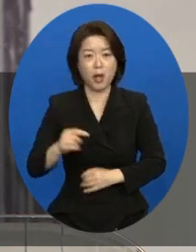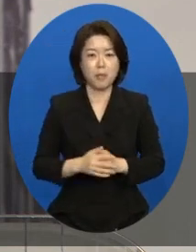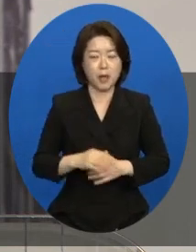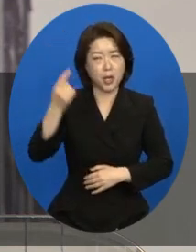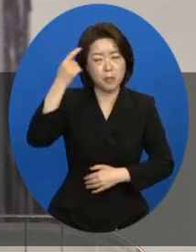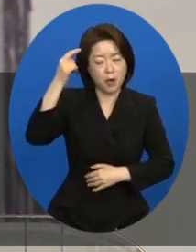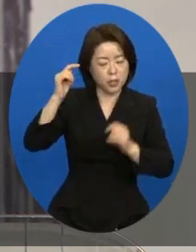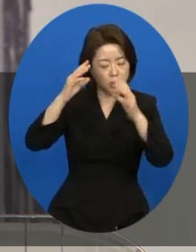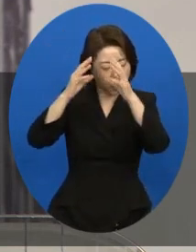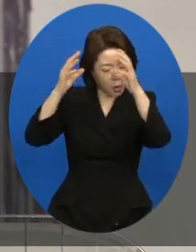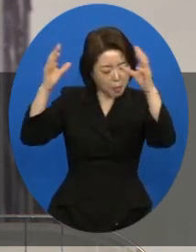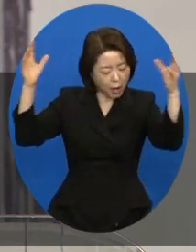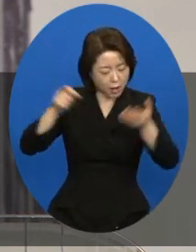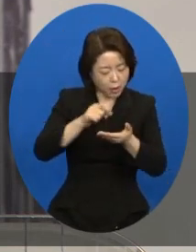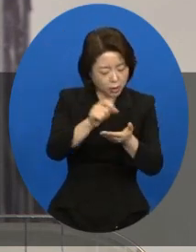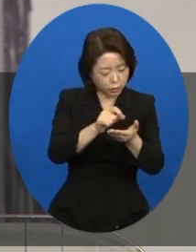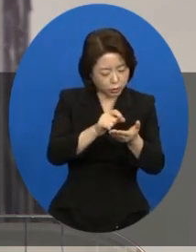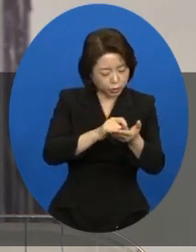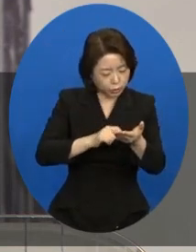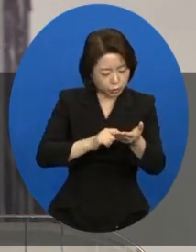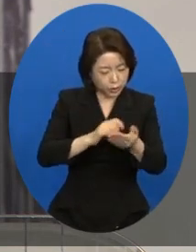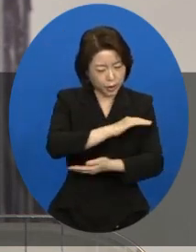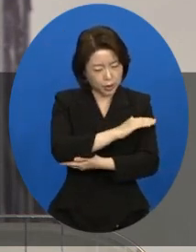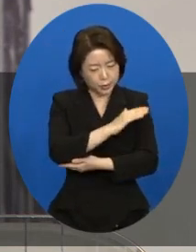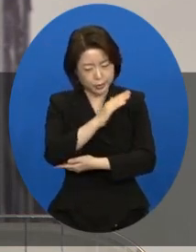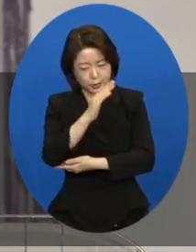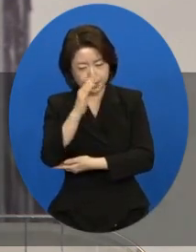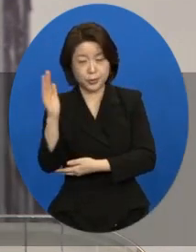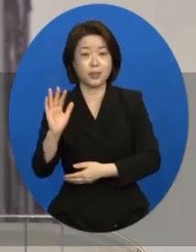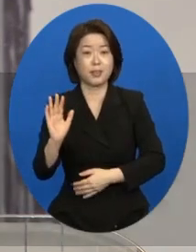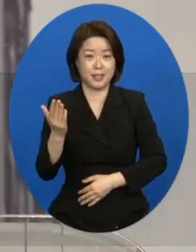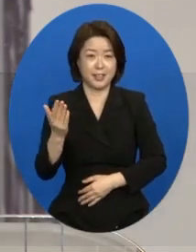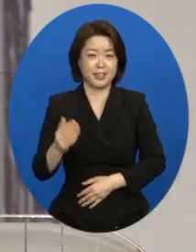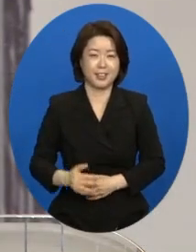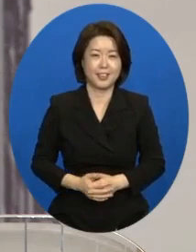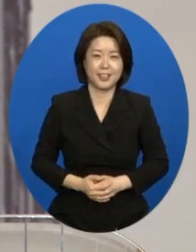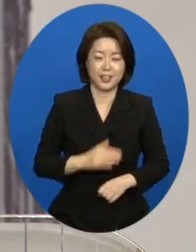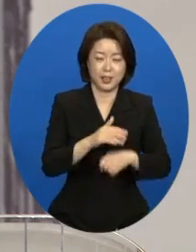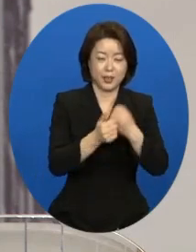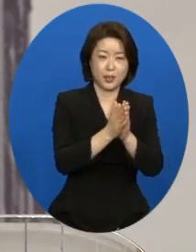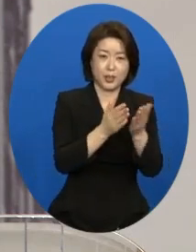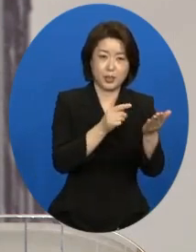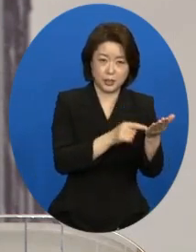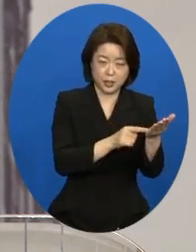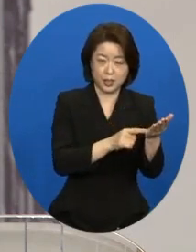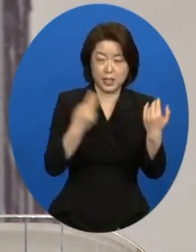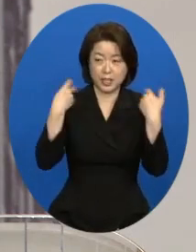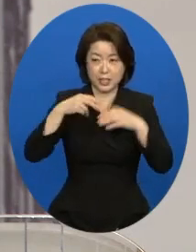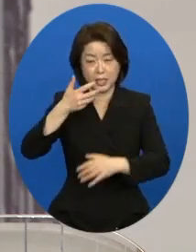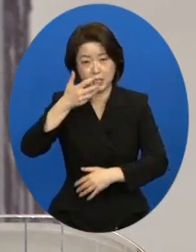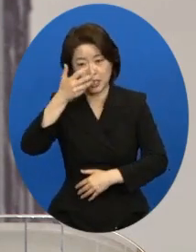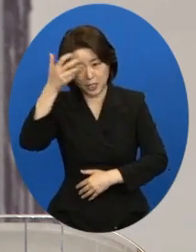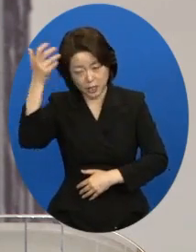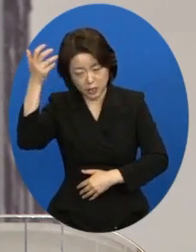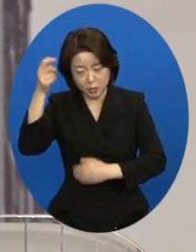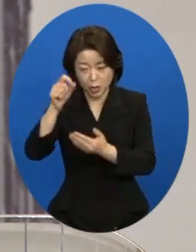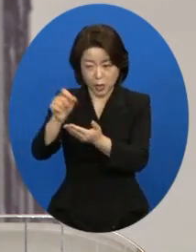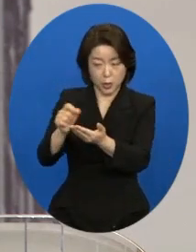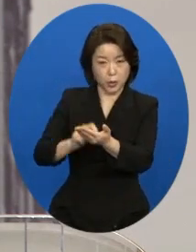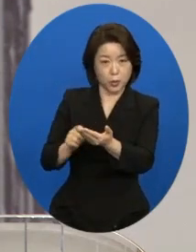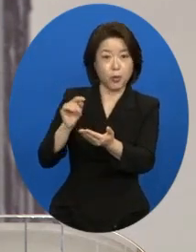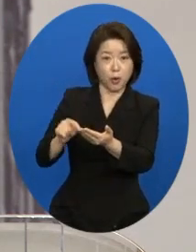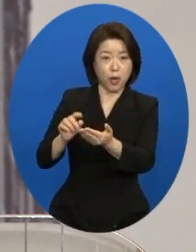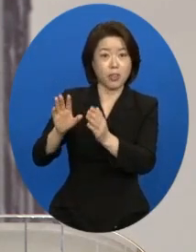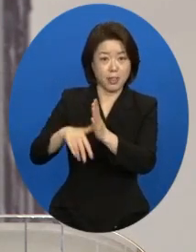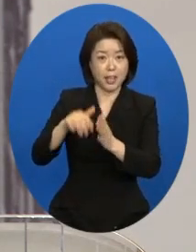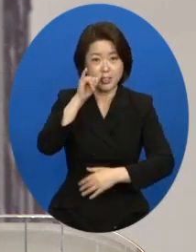적었다라고 하면서 이제 줄거리가 펼쳐집니다. 성경에 다니엘이 이 꿈을 본 시기에 기록된 이유가 있어요.